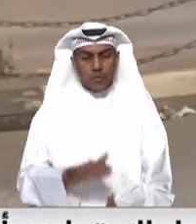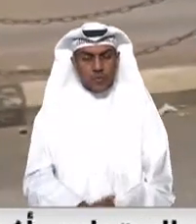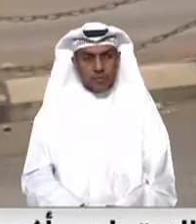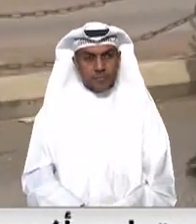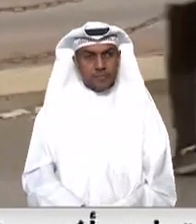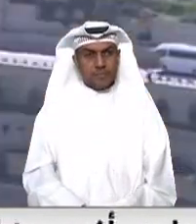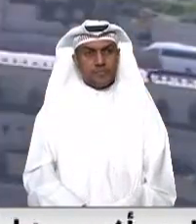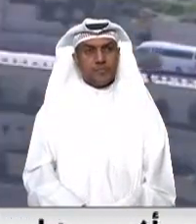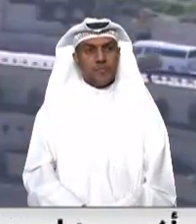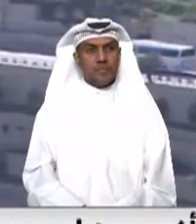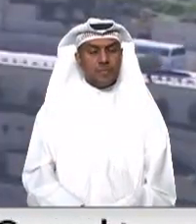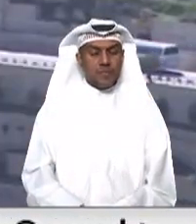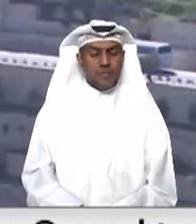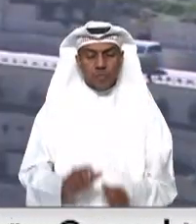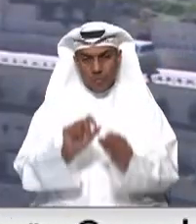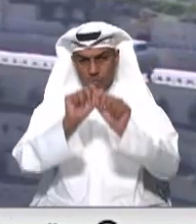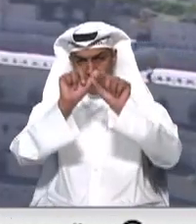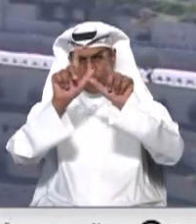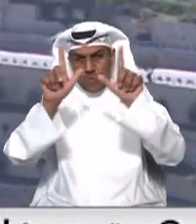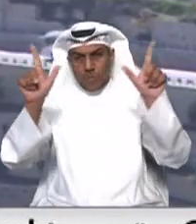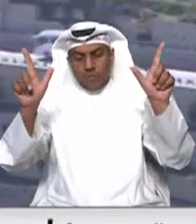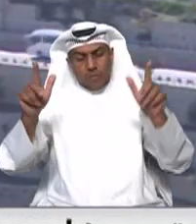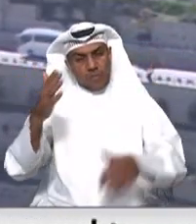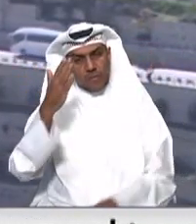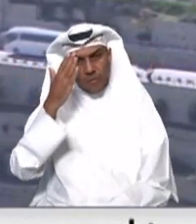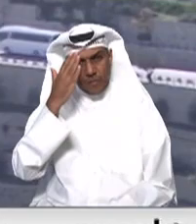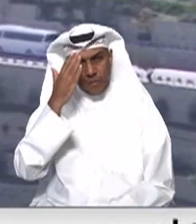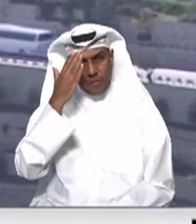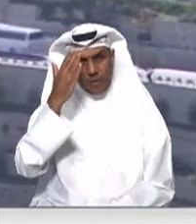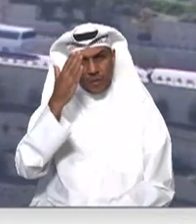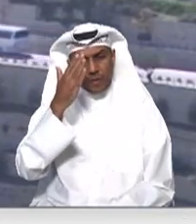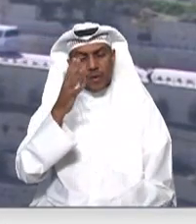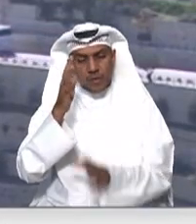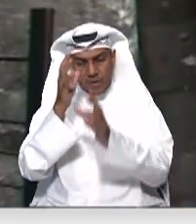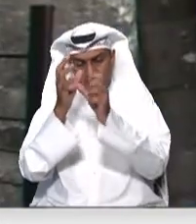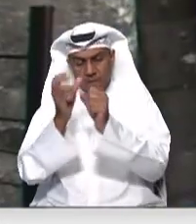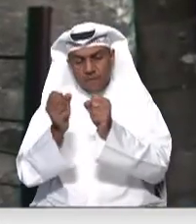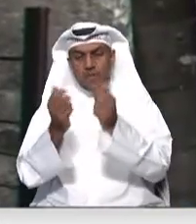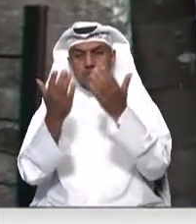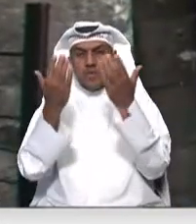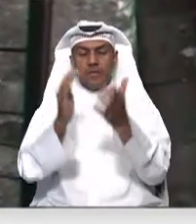جزيلا لك على هذا الإيضاح، وأيدكم الله بنصره وحفظكم من كل مكروه.